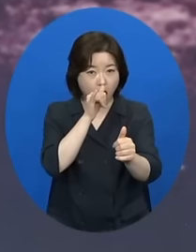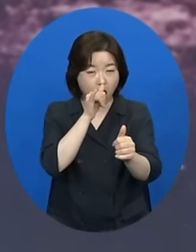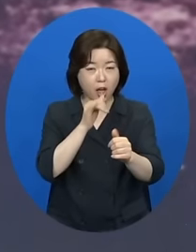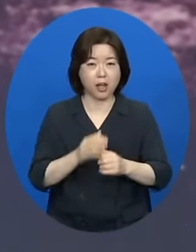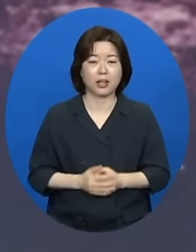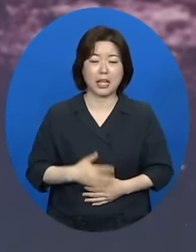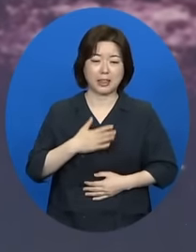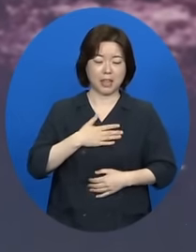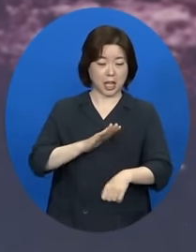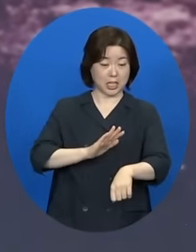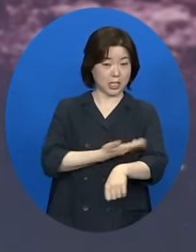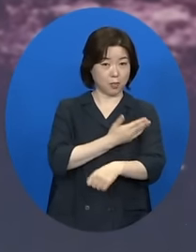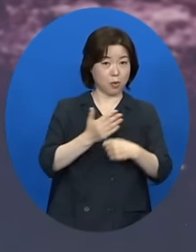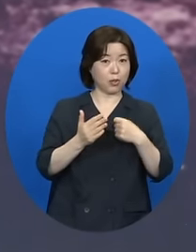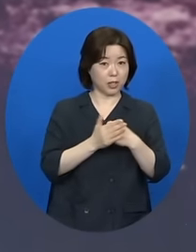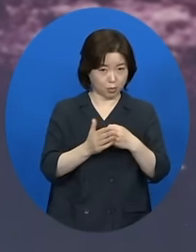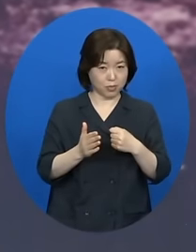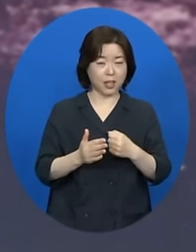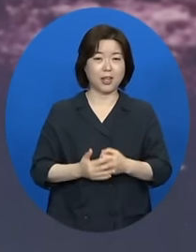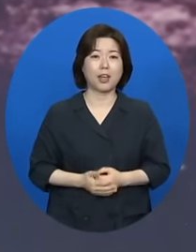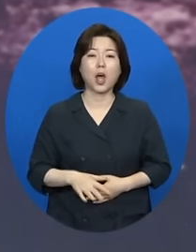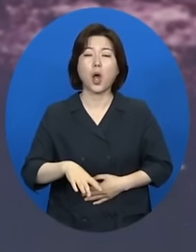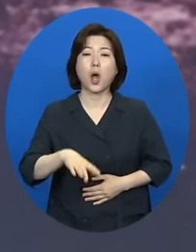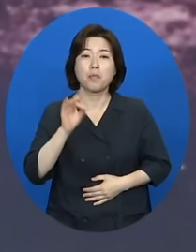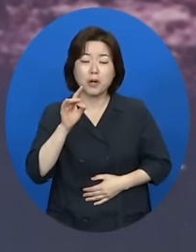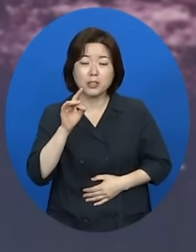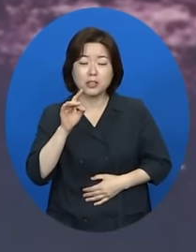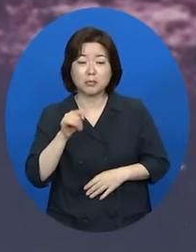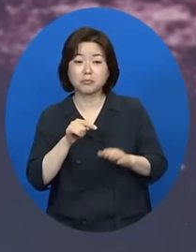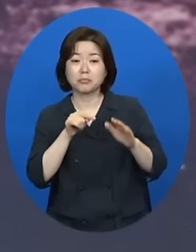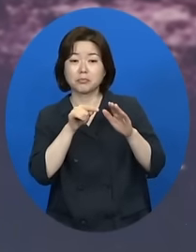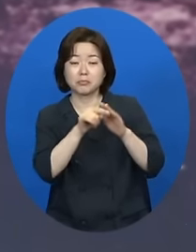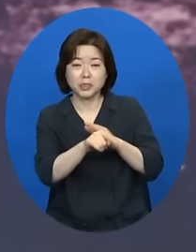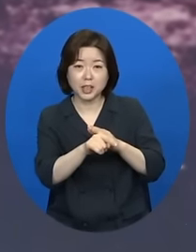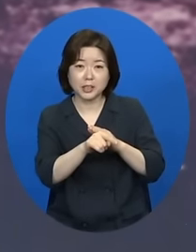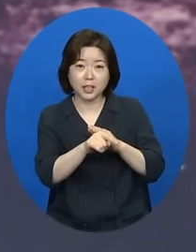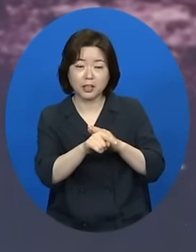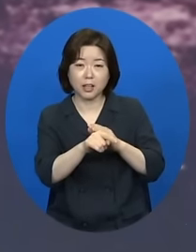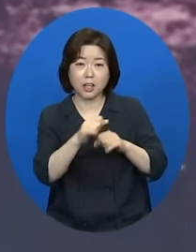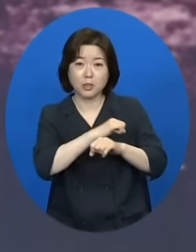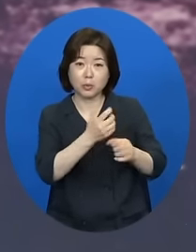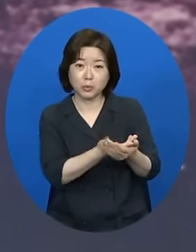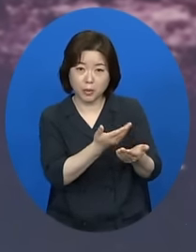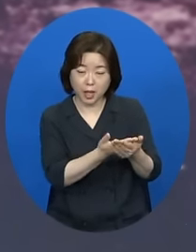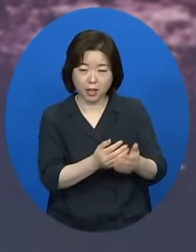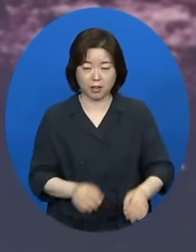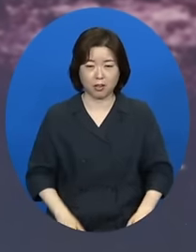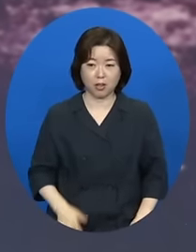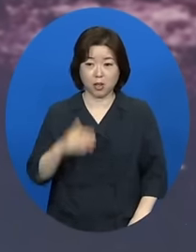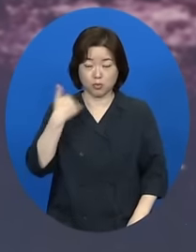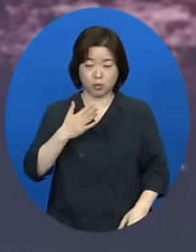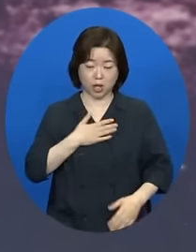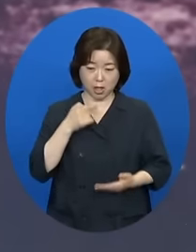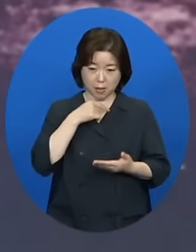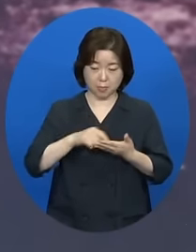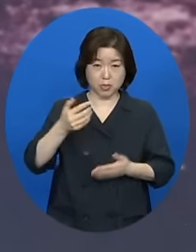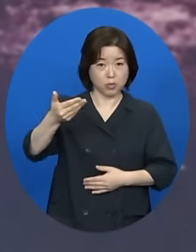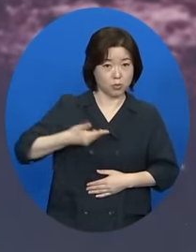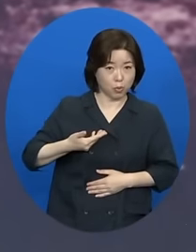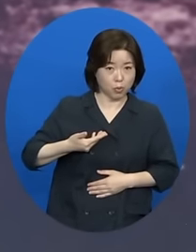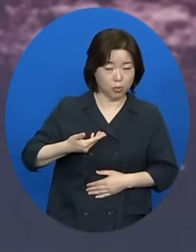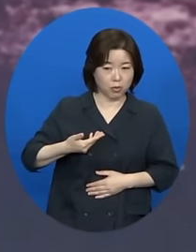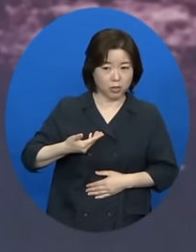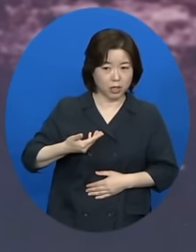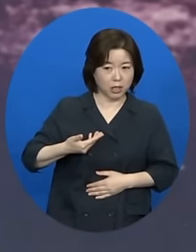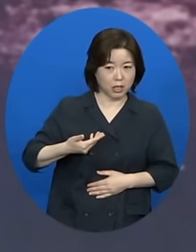내가 잘못했기 때문에 먼저 찾아가는 분이십니까? 혹은 누군가가 나에게 해를 가해서 그를 용서하기